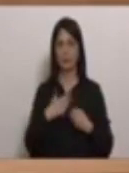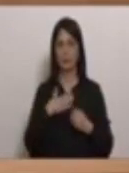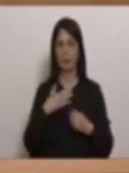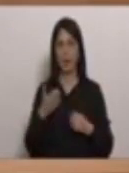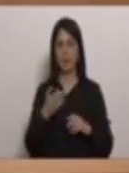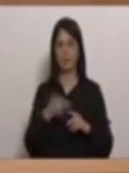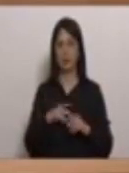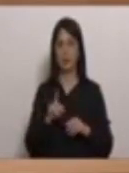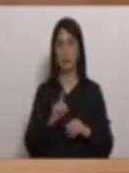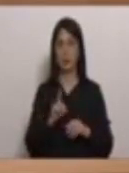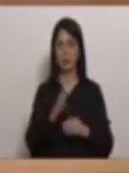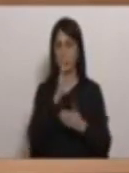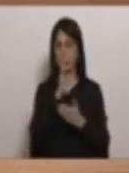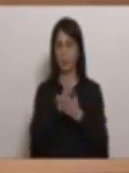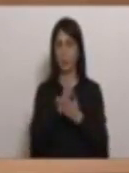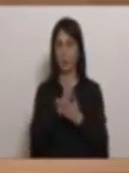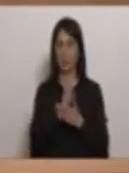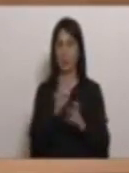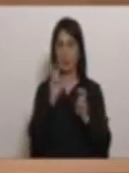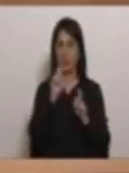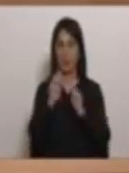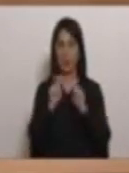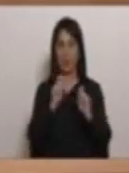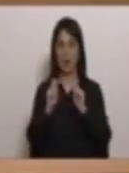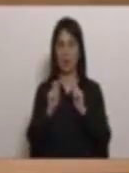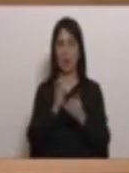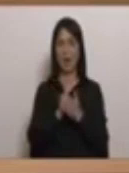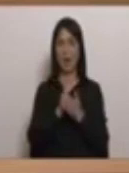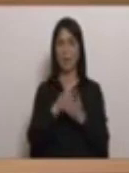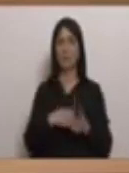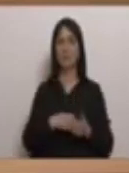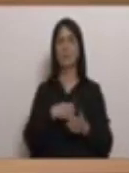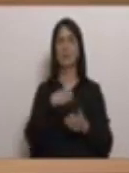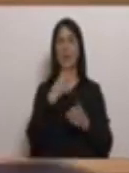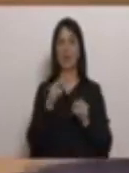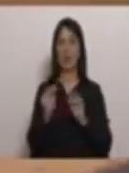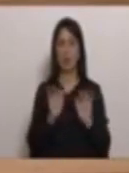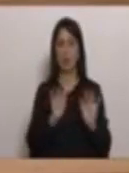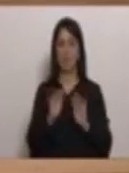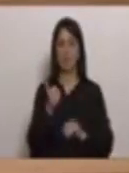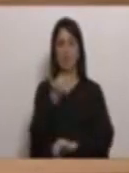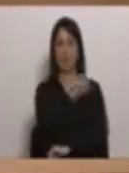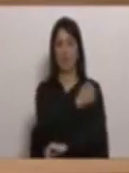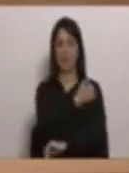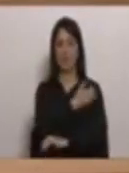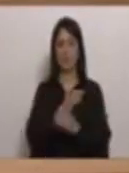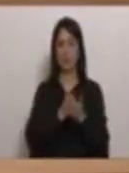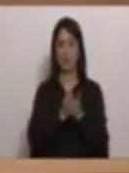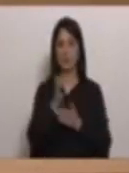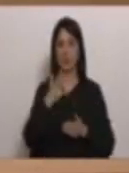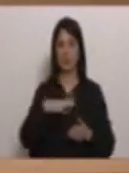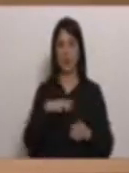რომ პირდაპირ დავარქოთ ყველაფერს სახელი არის სავალალო მენეჯმენტი ვაქცინაციის მიმართულებით